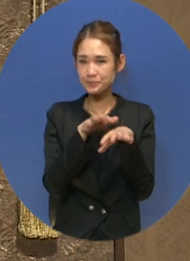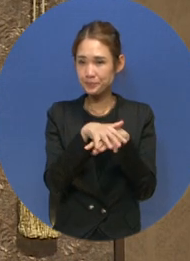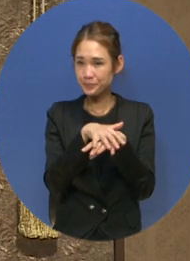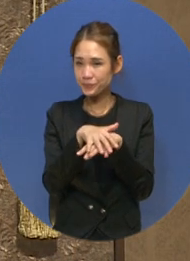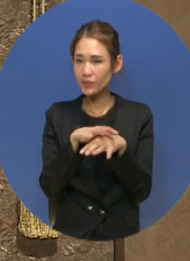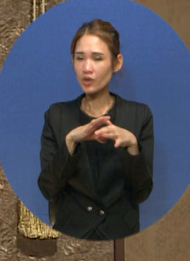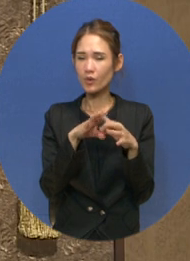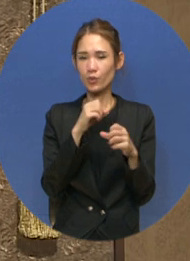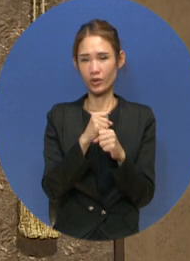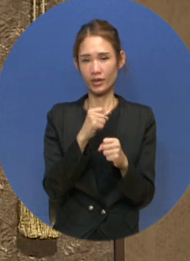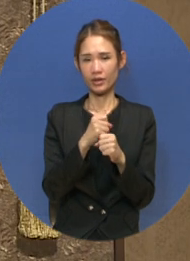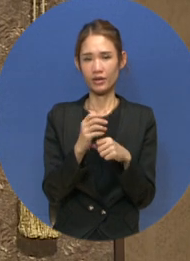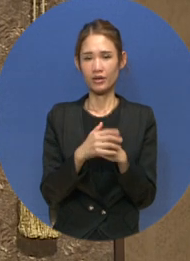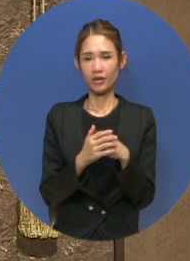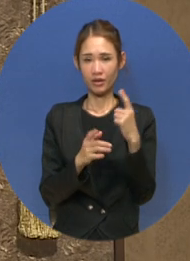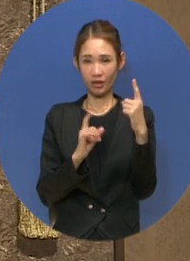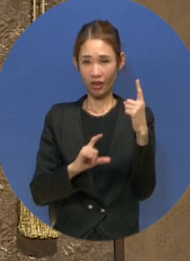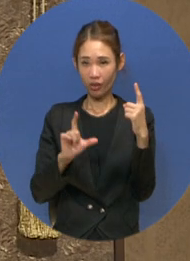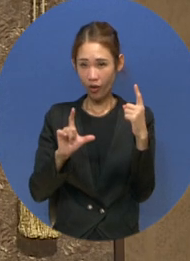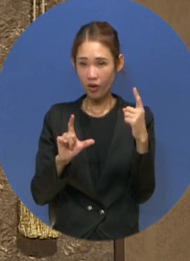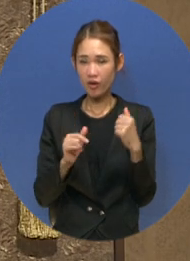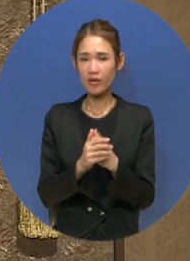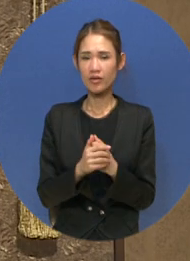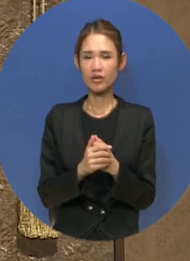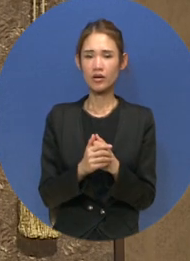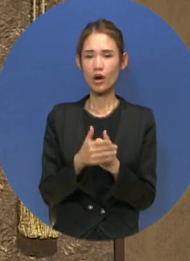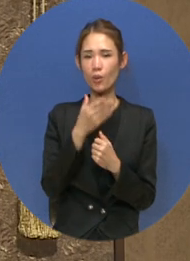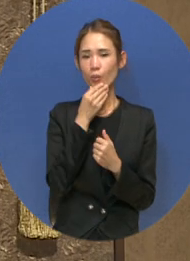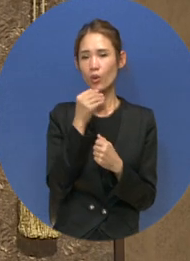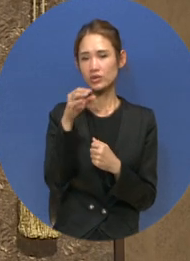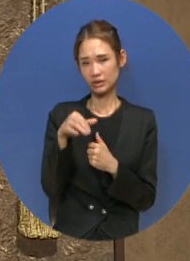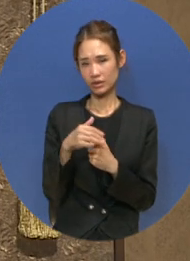경우가 있고요. 네. 또 한 가지는 이제 그 복지관뿐만 아니라